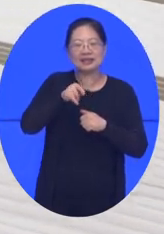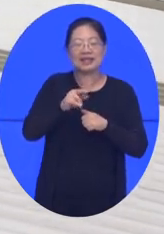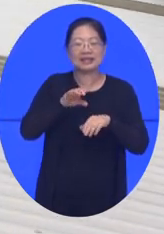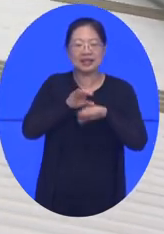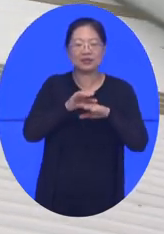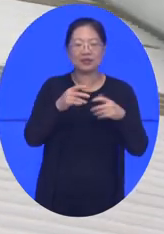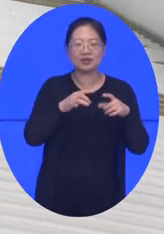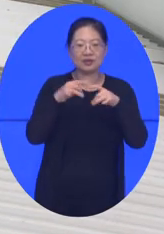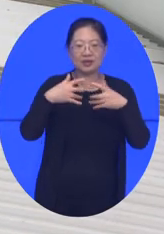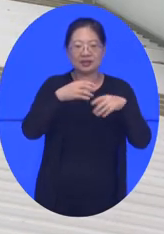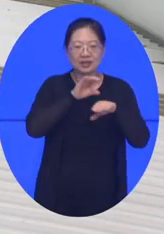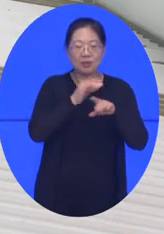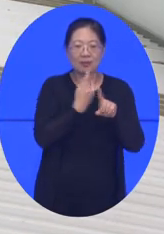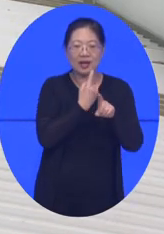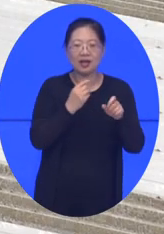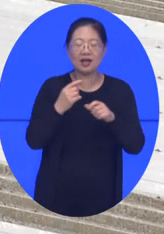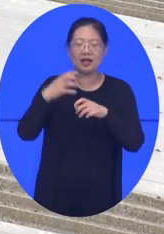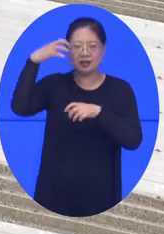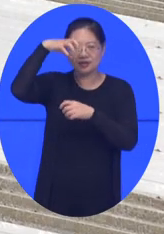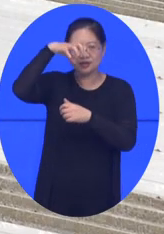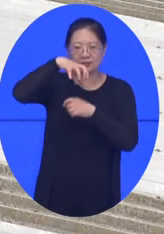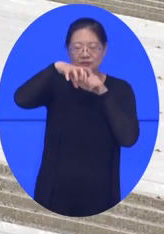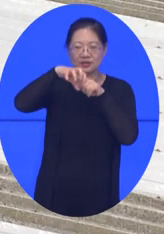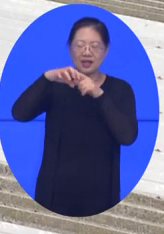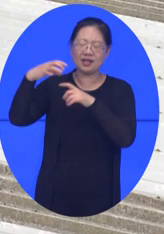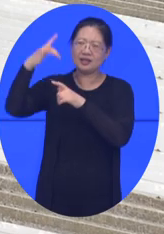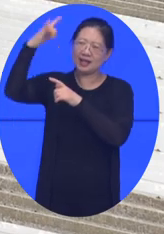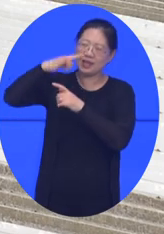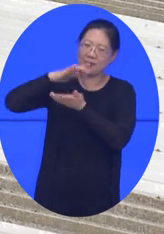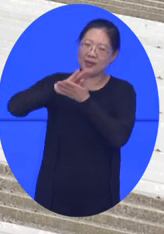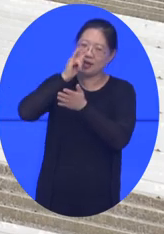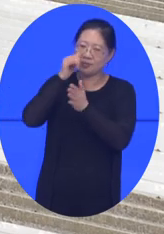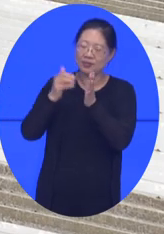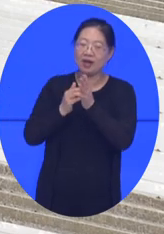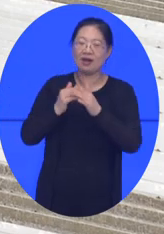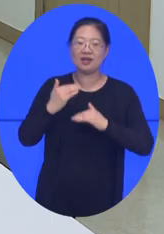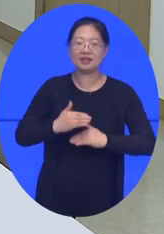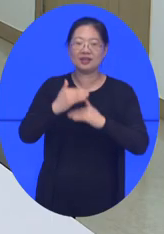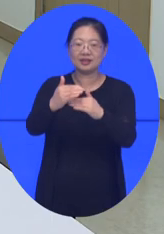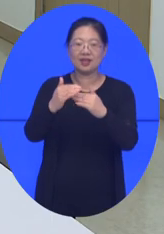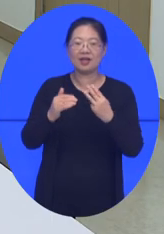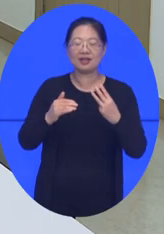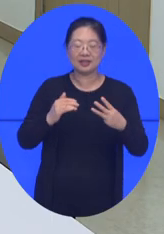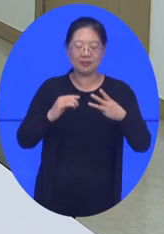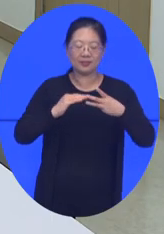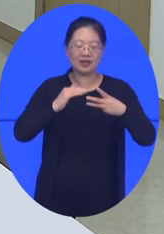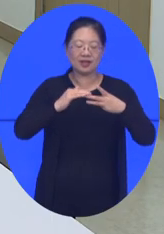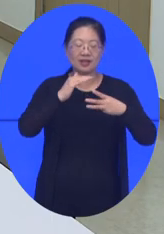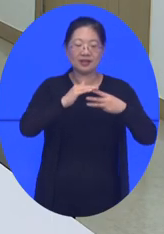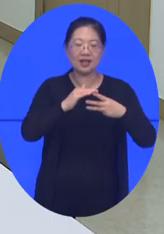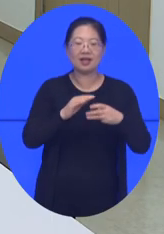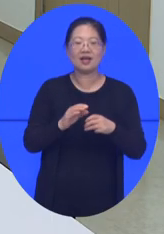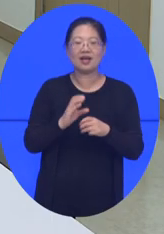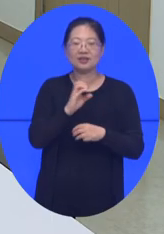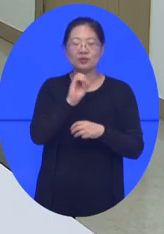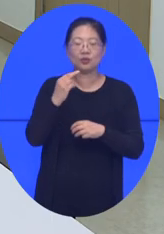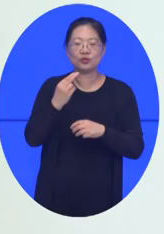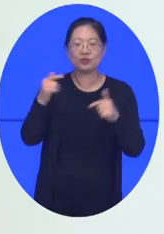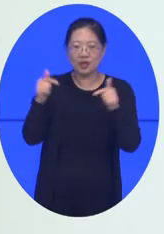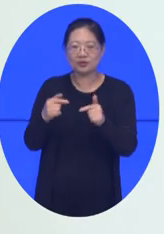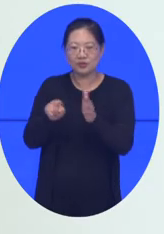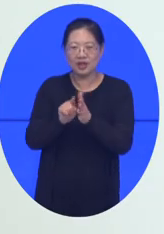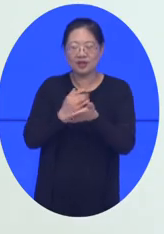지붕엔 태양광 발전 설비를 설치할 계획, 장기적으로 3단계에 걸쳐 온실가스 감축을 위한 여러 자구책을